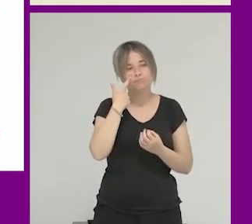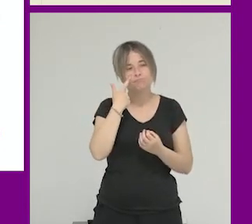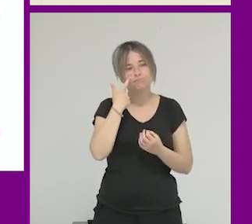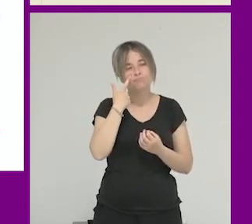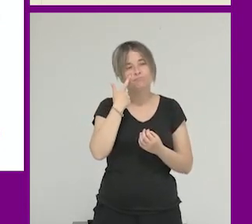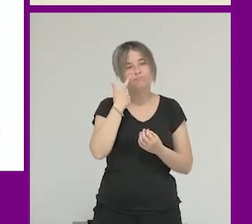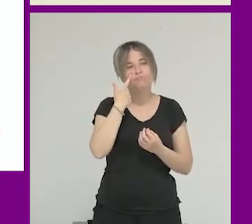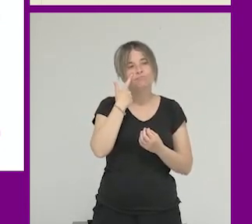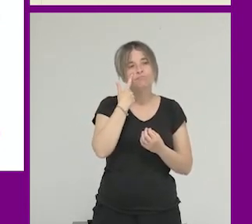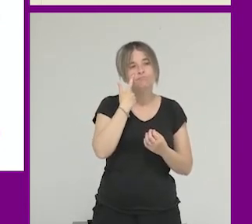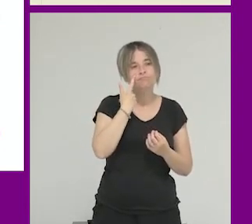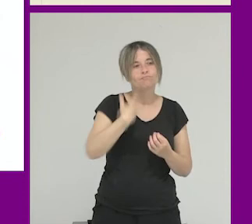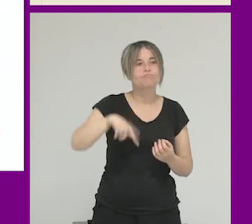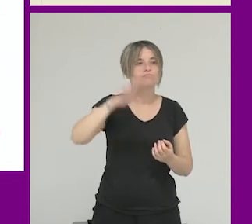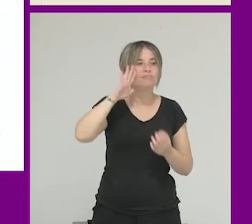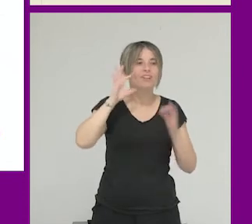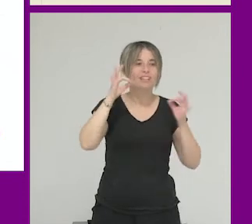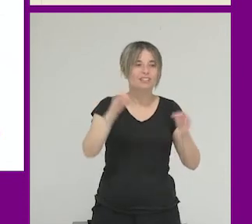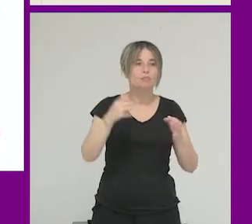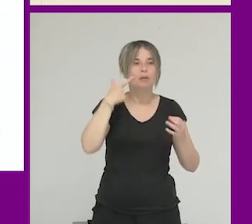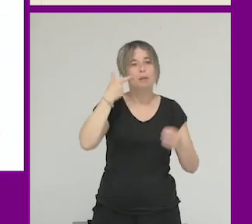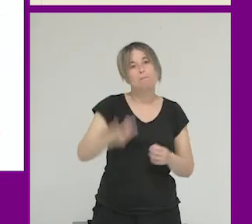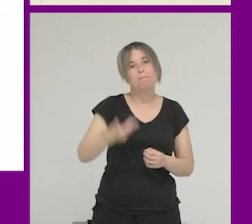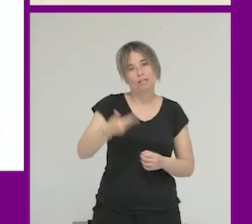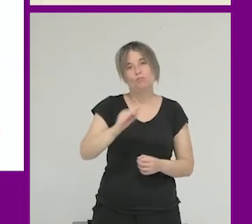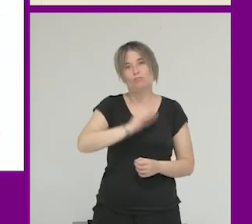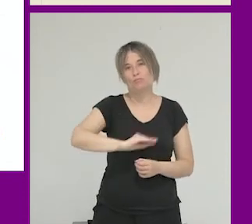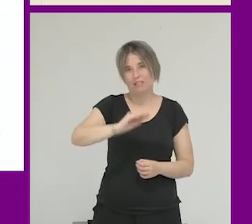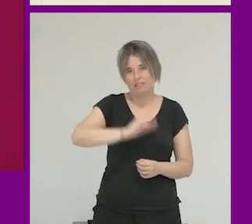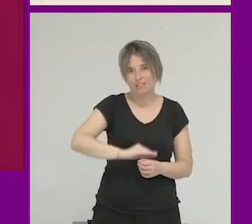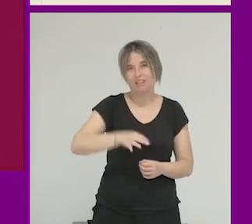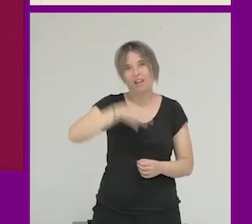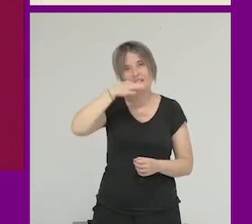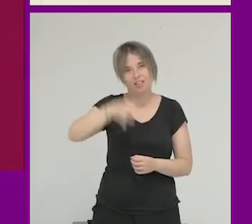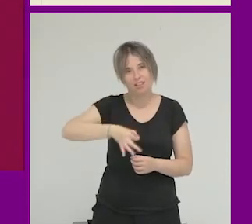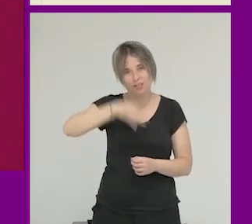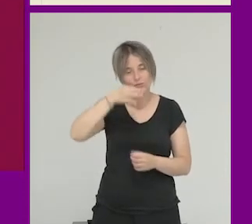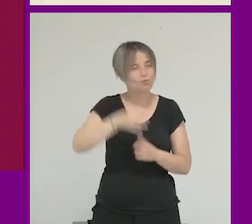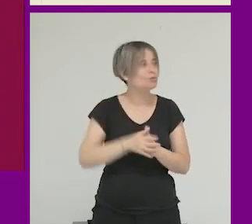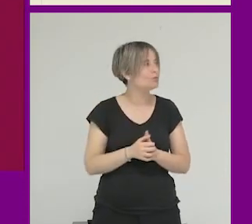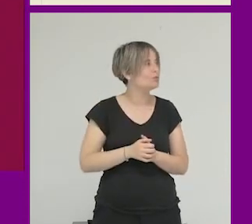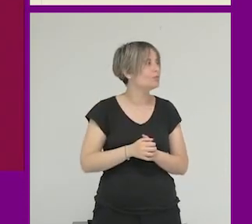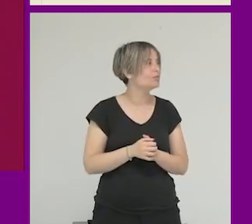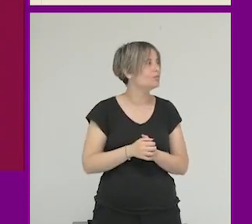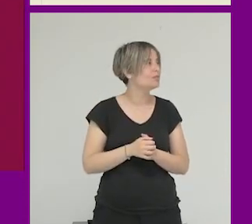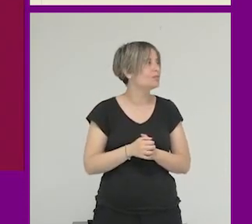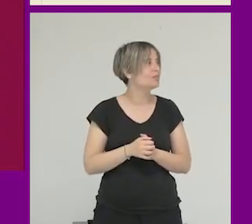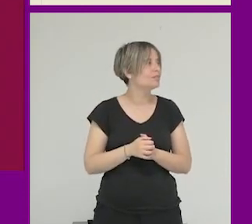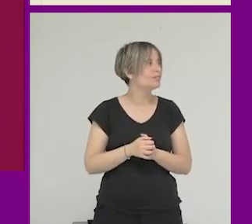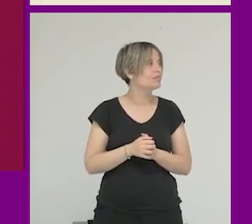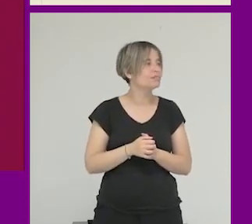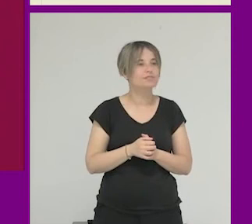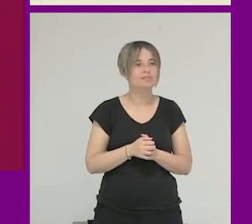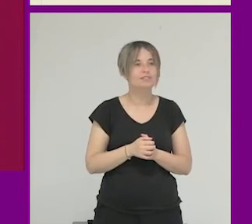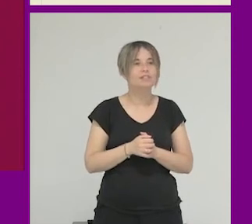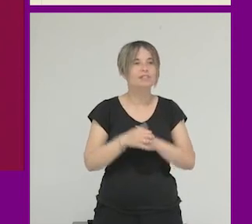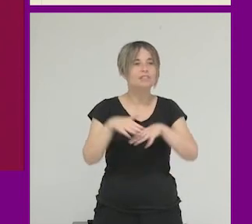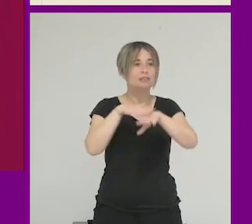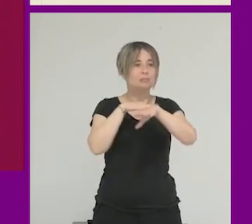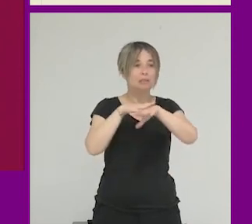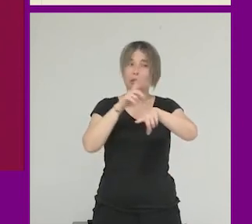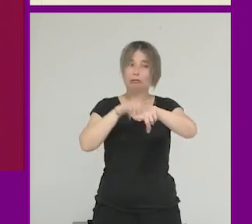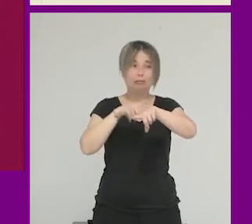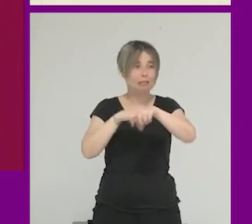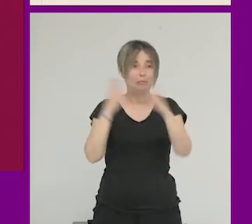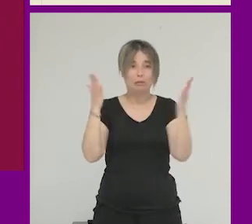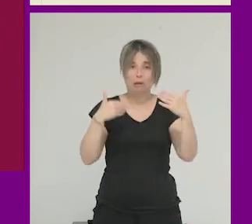pisu handia dakate diskurtso garapen horretan, ez? Emanituan urratzak ez kontatu edo ez dakate, baina bueno, hau dena sortu